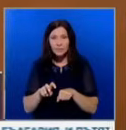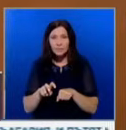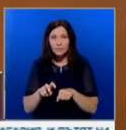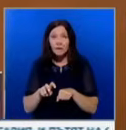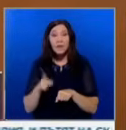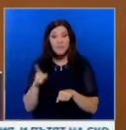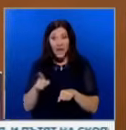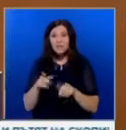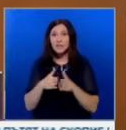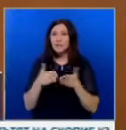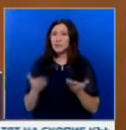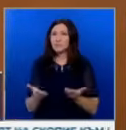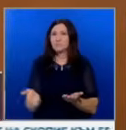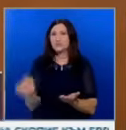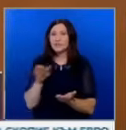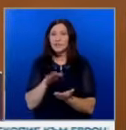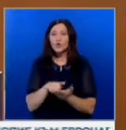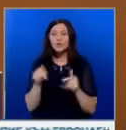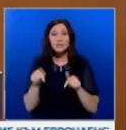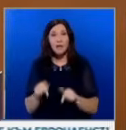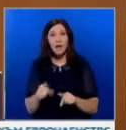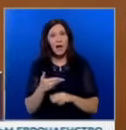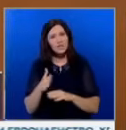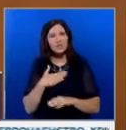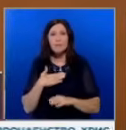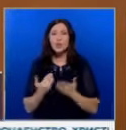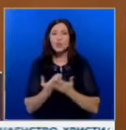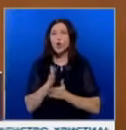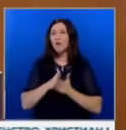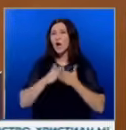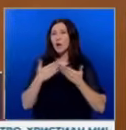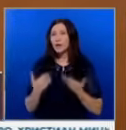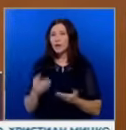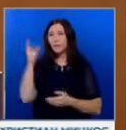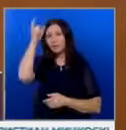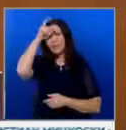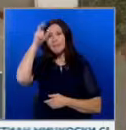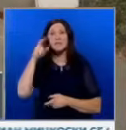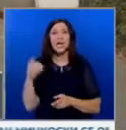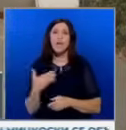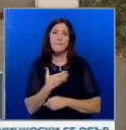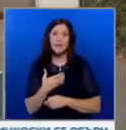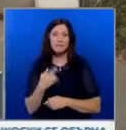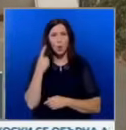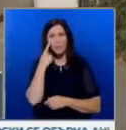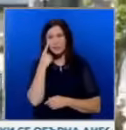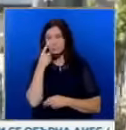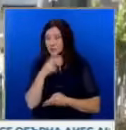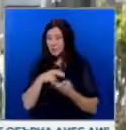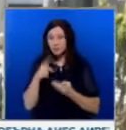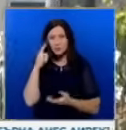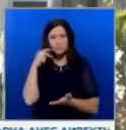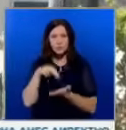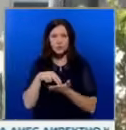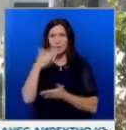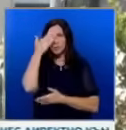тая книга вече се затвори. Сега вече има нова книга, ДПС и ФСК. Опитахме се да потърсим позицията